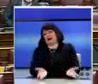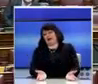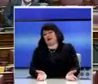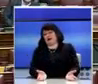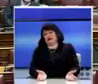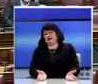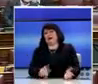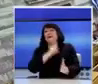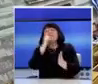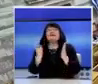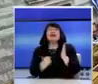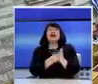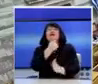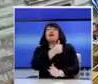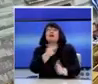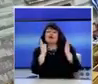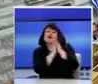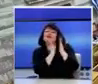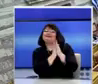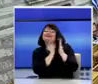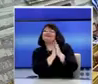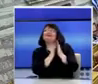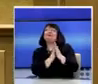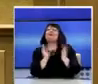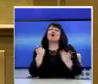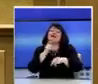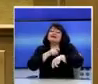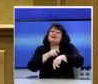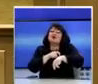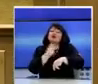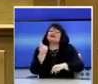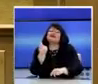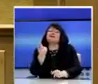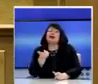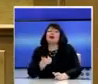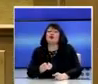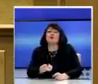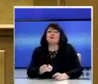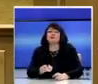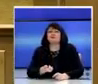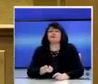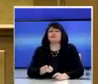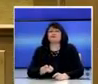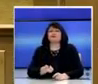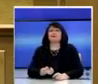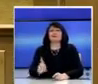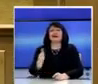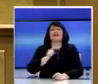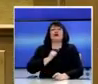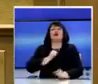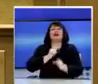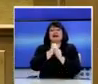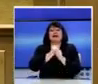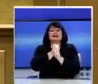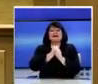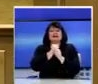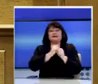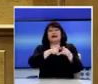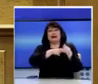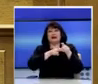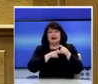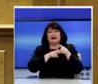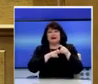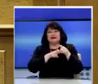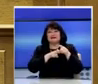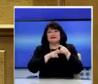Μια φορά λοιπόν χειροκροτήσατε και ξέρετε ποια ήταν αυτή. Όταν υπερασπιζόμενοι τις ιδιωτικές φαρμακευτικές εταιρείες